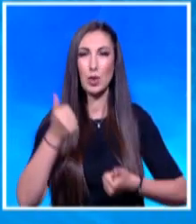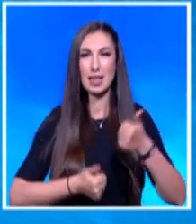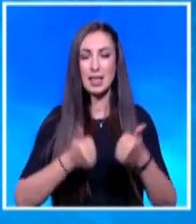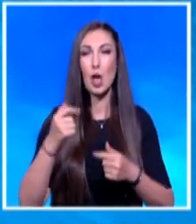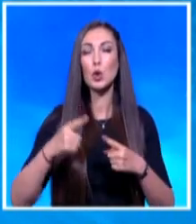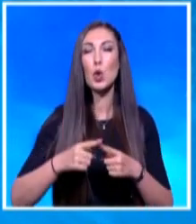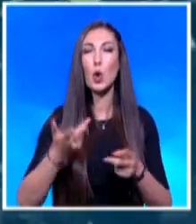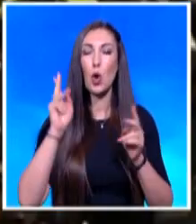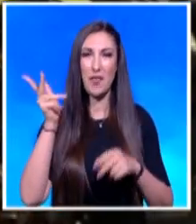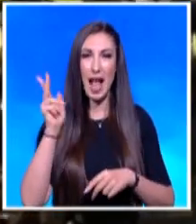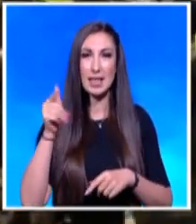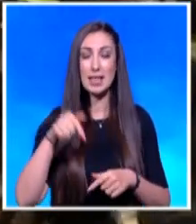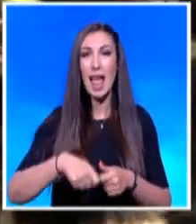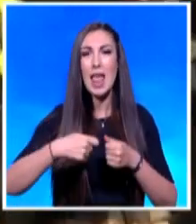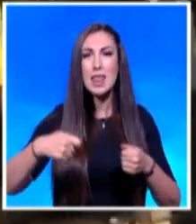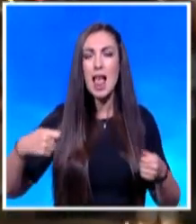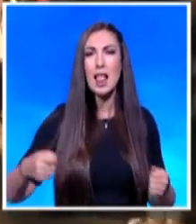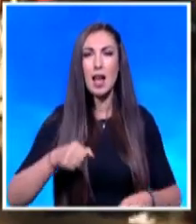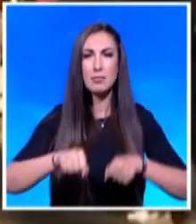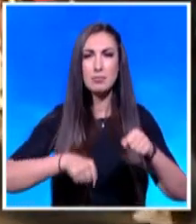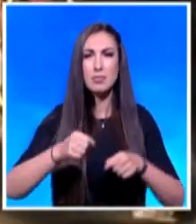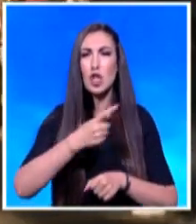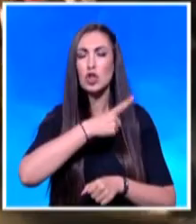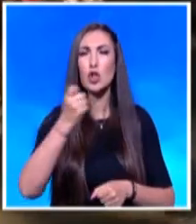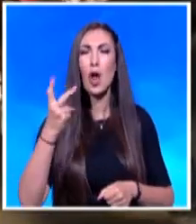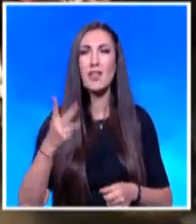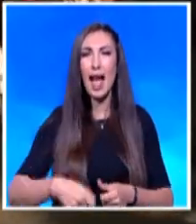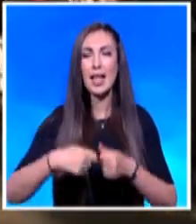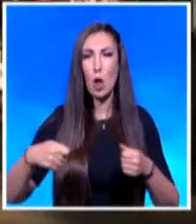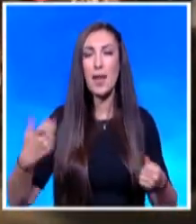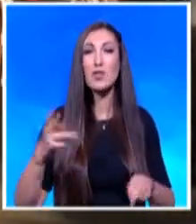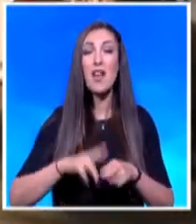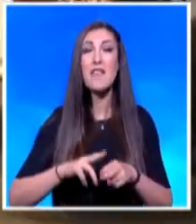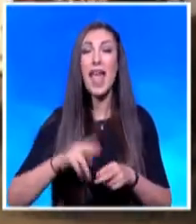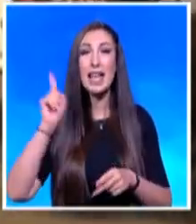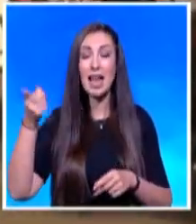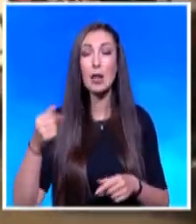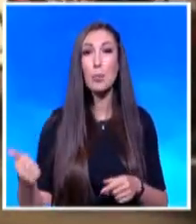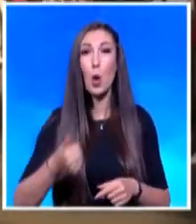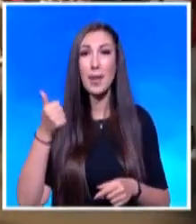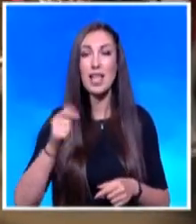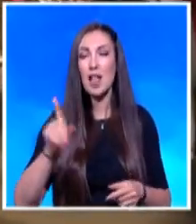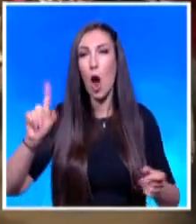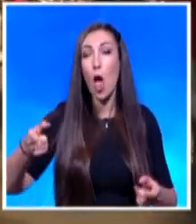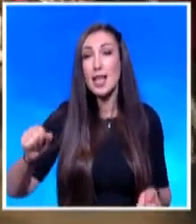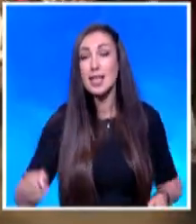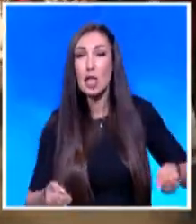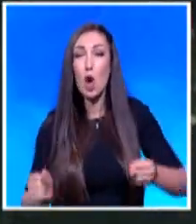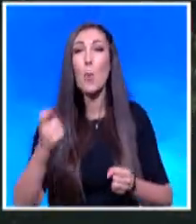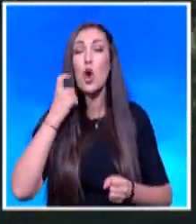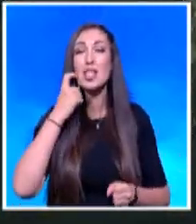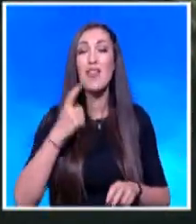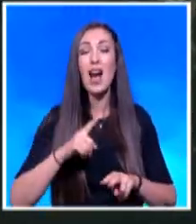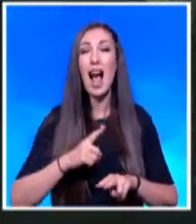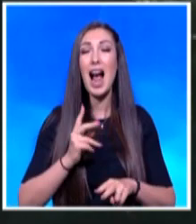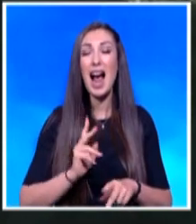de France. На дългата надпревара с дължина от 102 км в Велинград победител стана скиор Борислав Хаджи